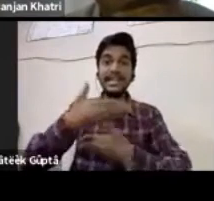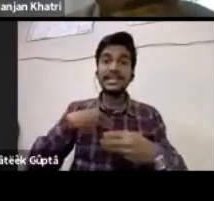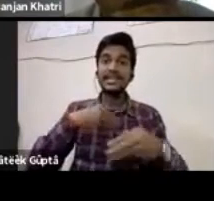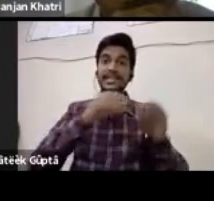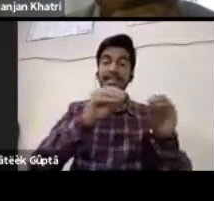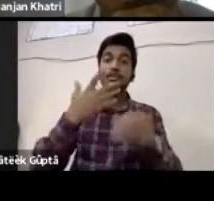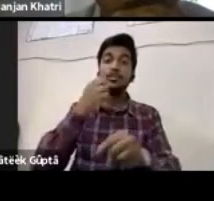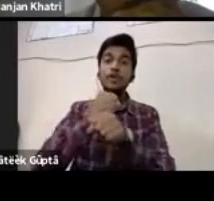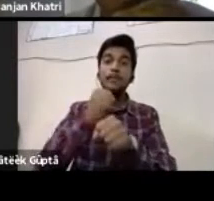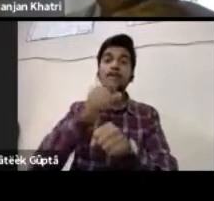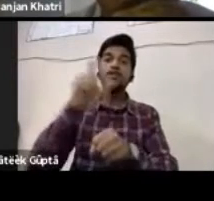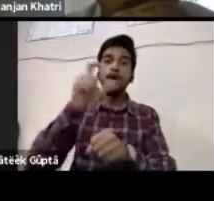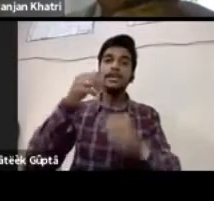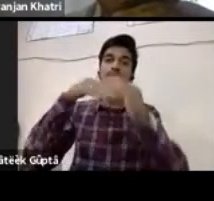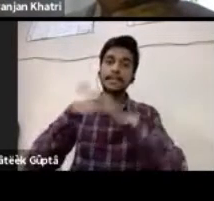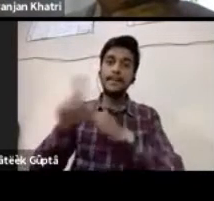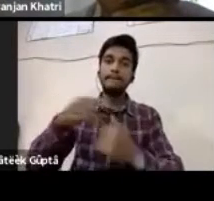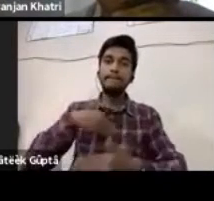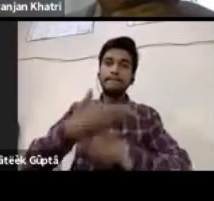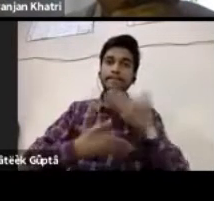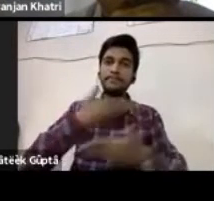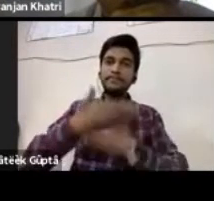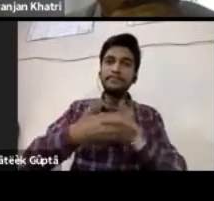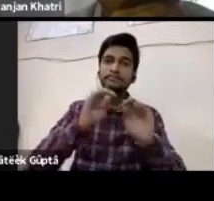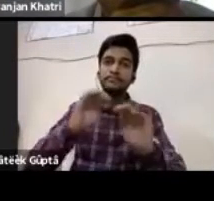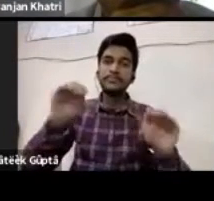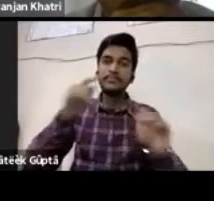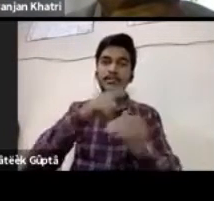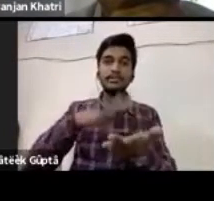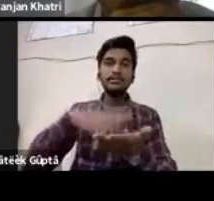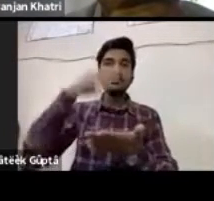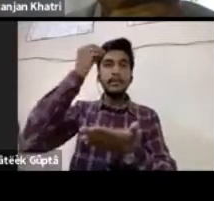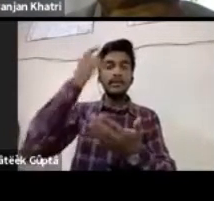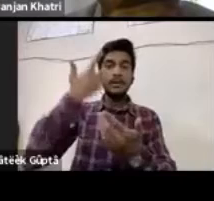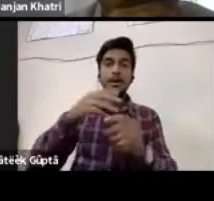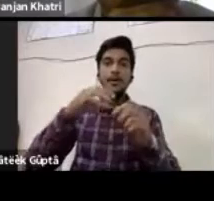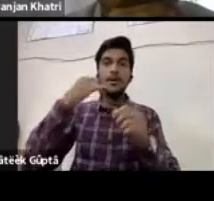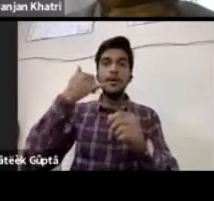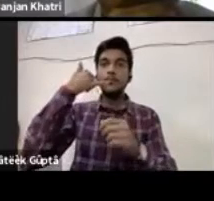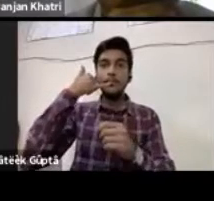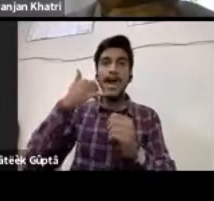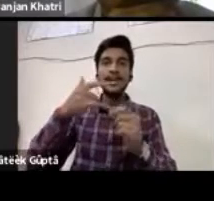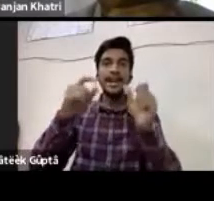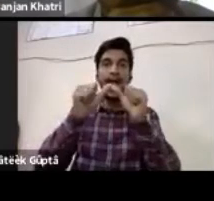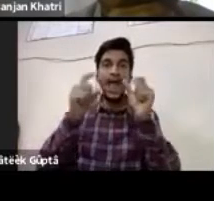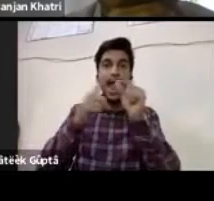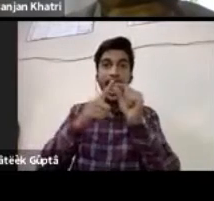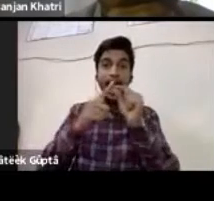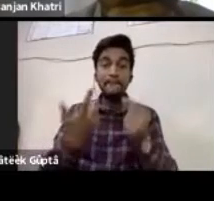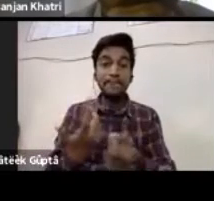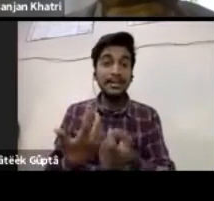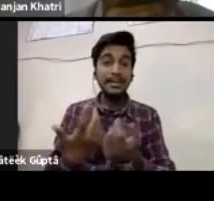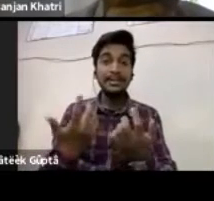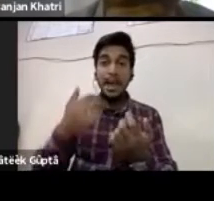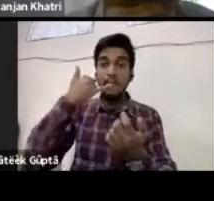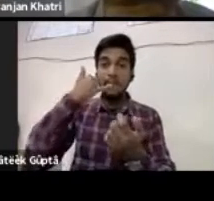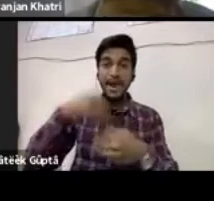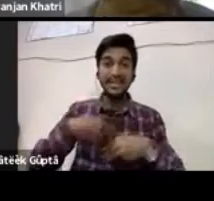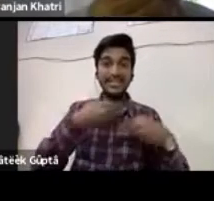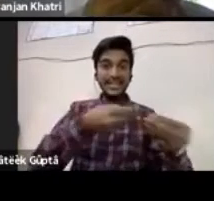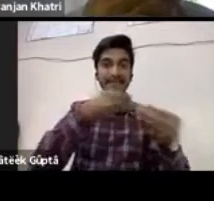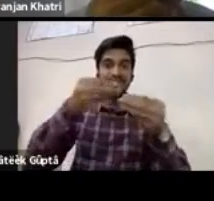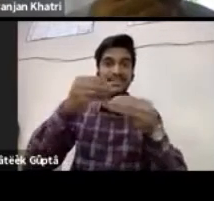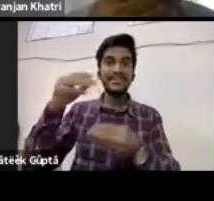प्राइवेट, और फिर हमने मोबाइल फोन एंड्रॉयड बेस्ड मोबाइल फोन भी ब्लाइंड बच्चों को दिए और उस पर उनको ट्रेन